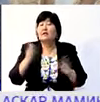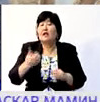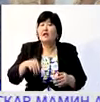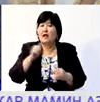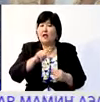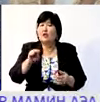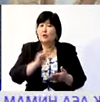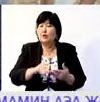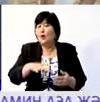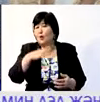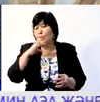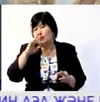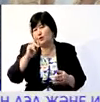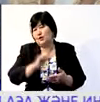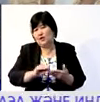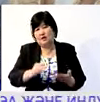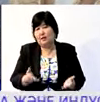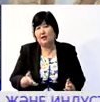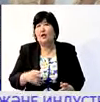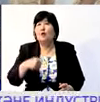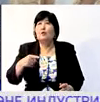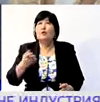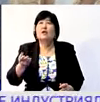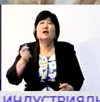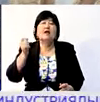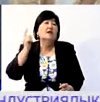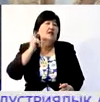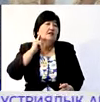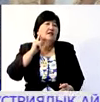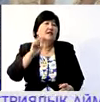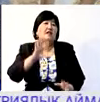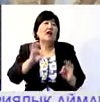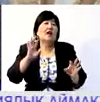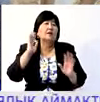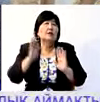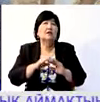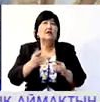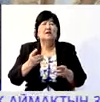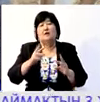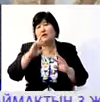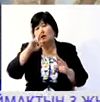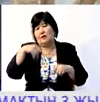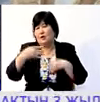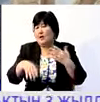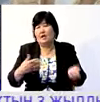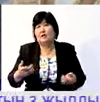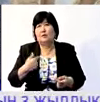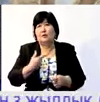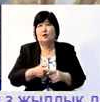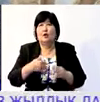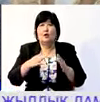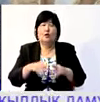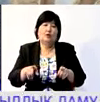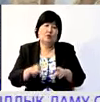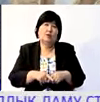жүр, бірақ көбісі дұрыс жазбайды. Біреуден естіген әңгімесі бойынша жазады. Кім қиғаш? Мен соған үйде отырып